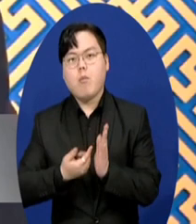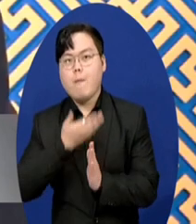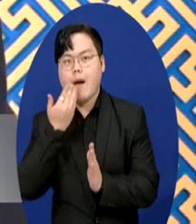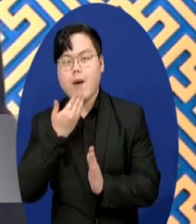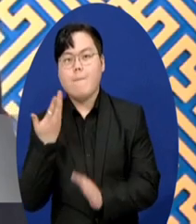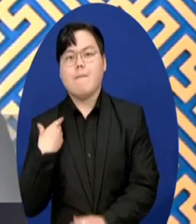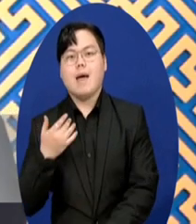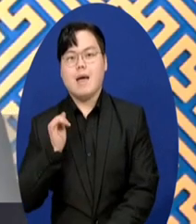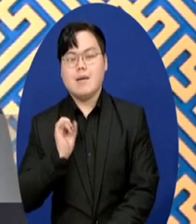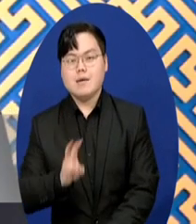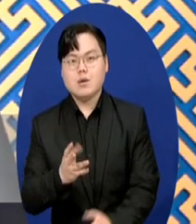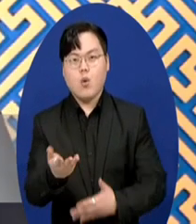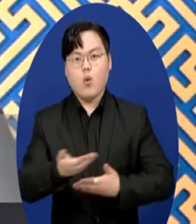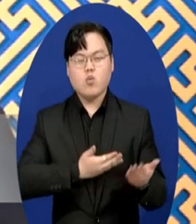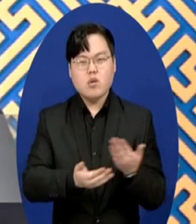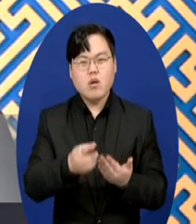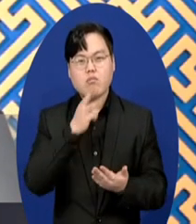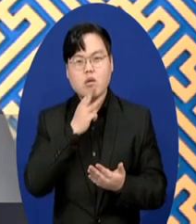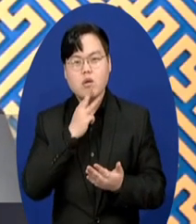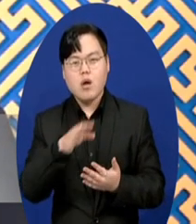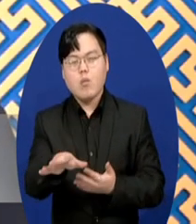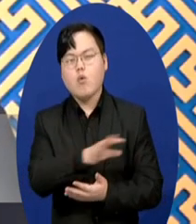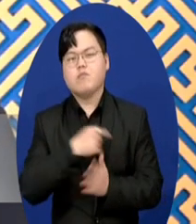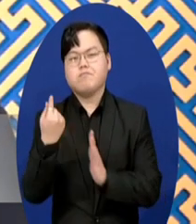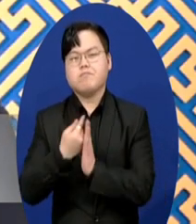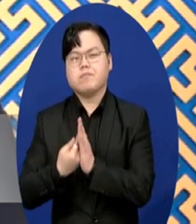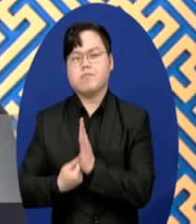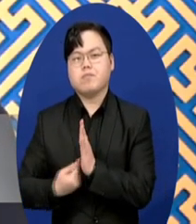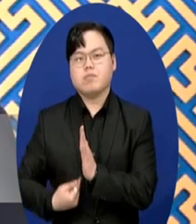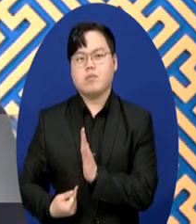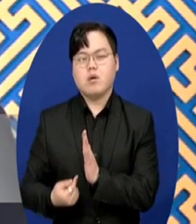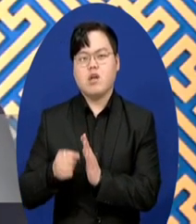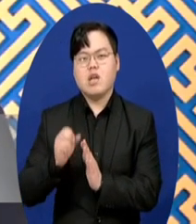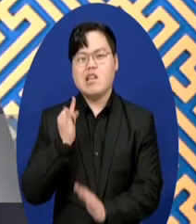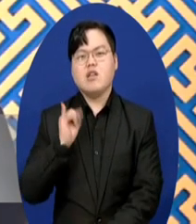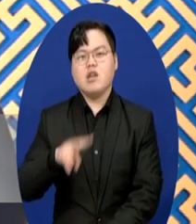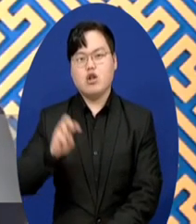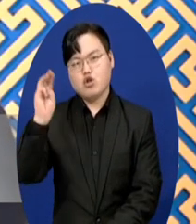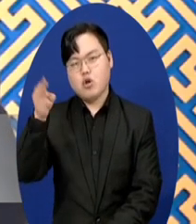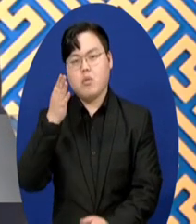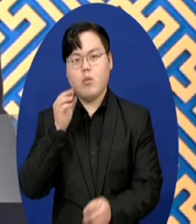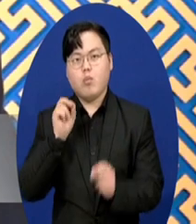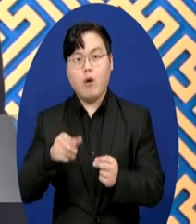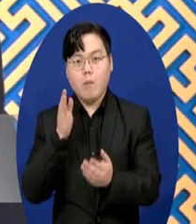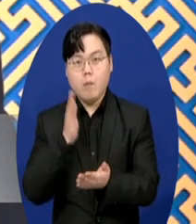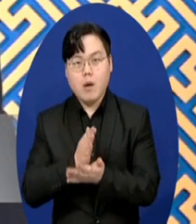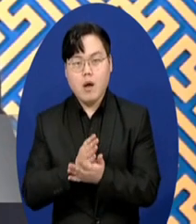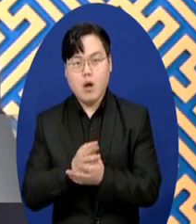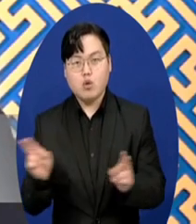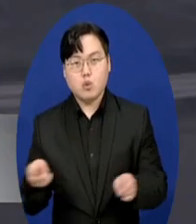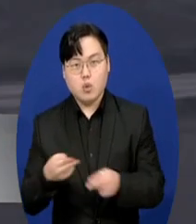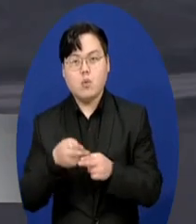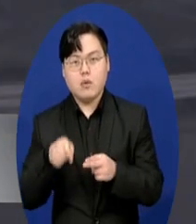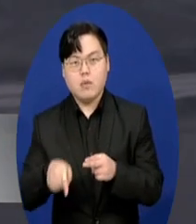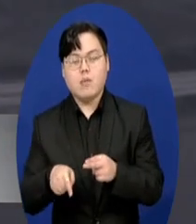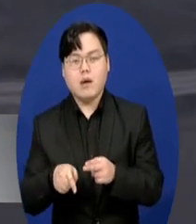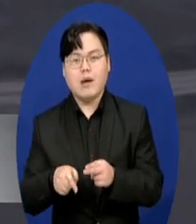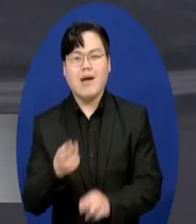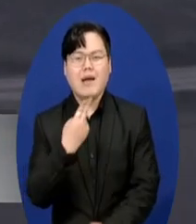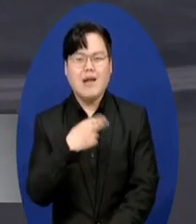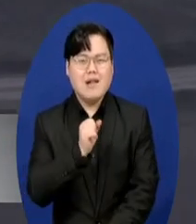бүртгэгдэхгүй байсан худалдаа эхлэлтийн мэдээлэл бүртгэж өгсөнөөс далд эдийн засгийн хэмжээ тодорхой хэмжээг ил болж өгсөн байна гэсэн дүгнэлтийг бас хийгээд